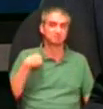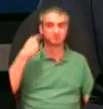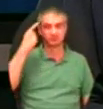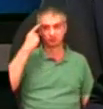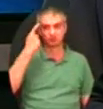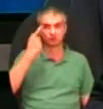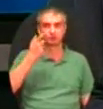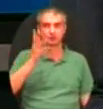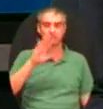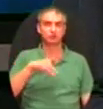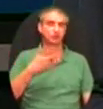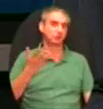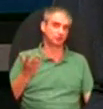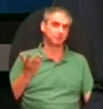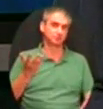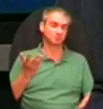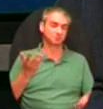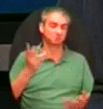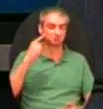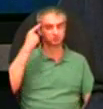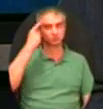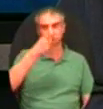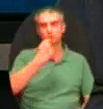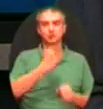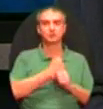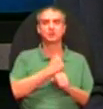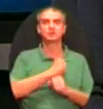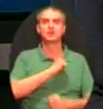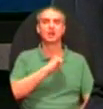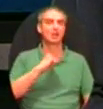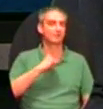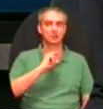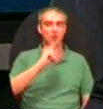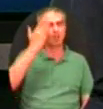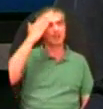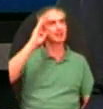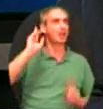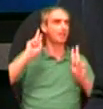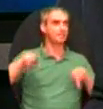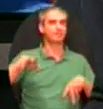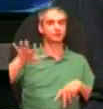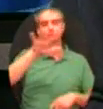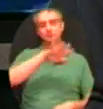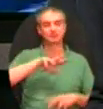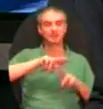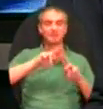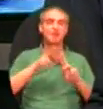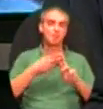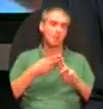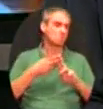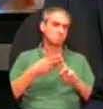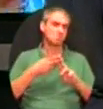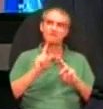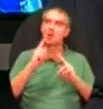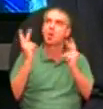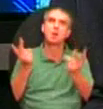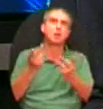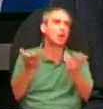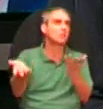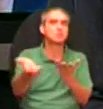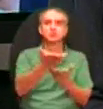חושב, מקום להניח שהוא יפעל לבד. הוא לא יתעלם לגמרי מהסביבה הבינלאומית, אבל הוא לא